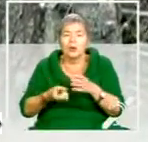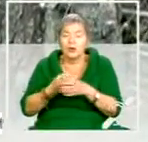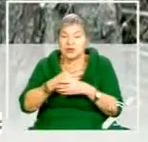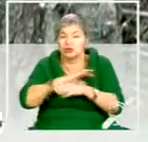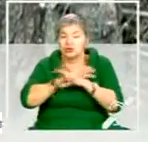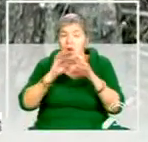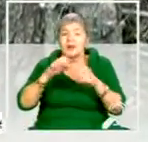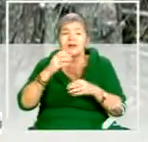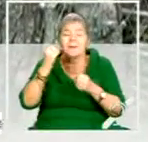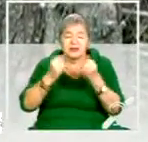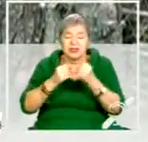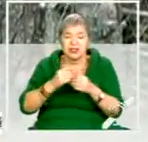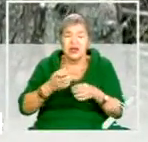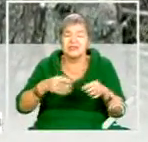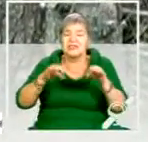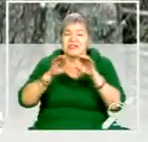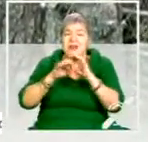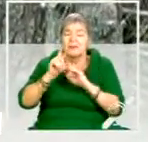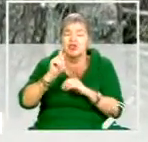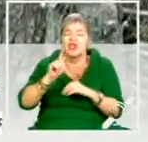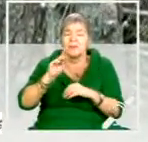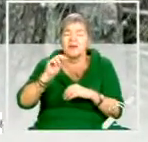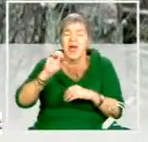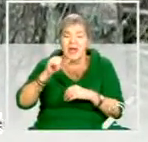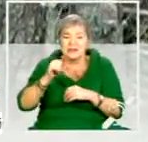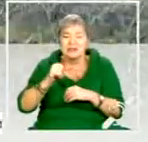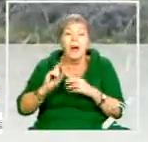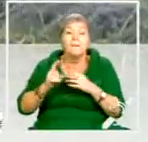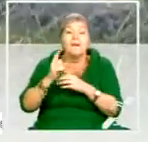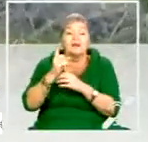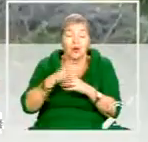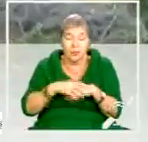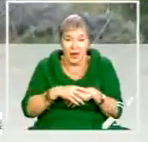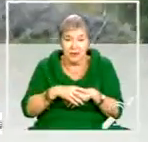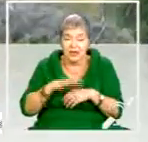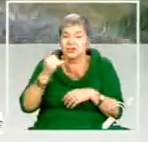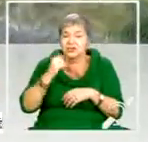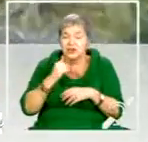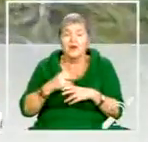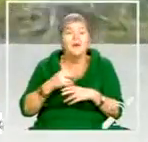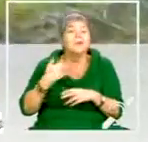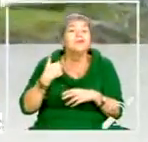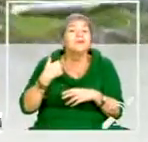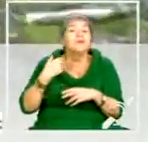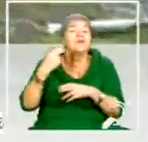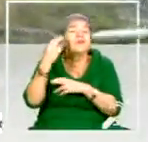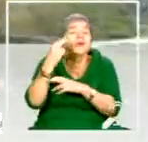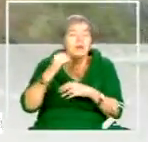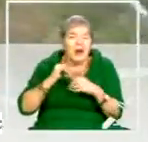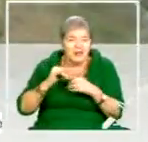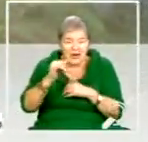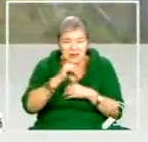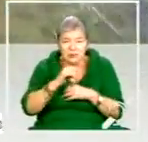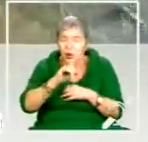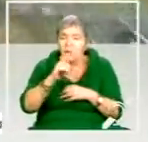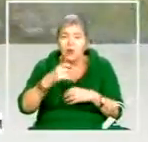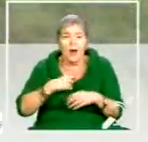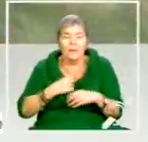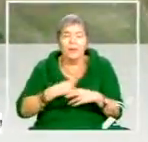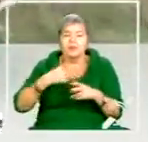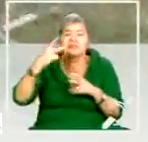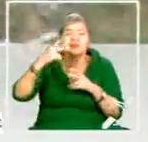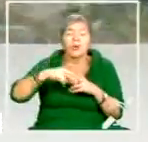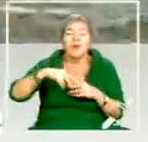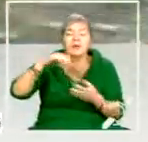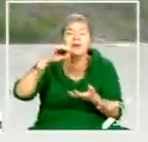mașinile vor avea sisteme GPS foarte performante și transportatorii nu vor mai avea posibilitatea să oprească